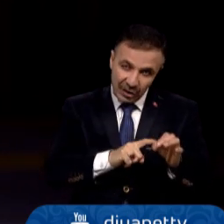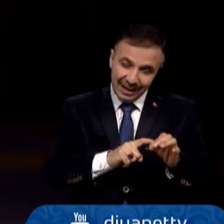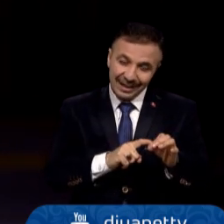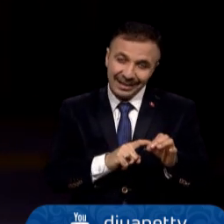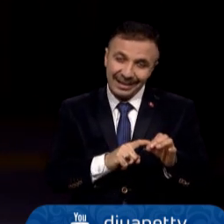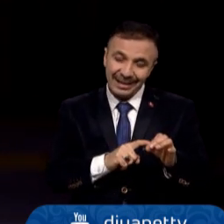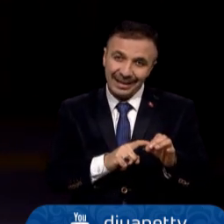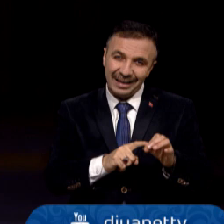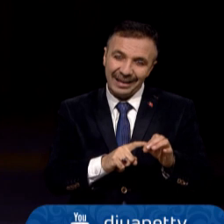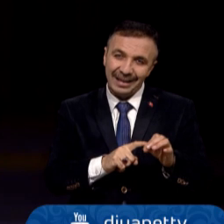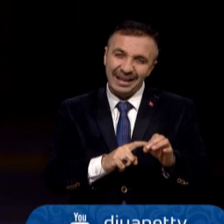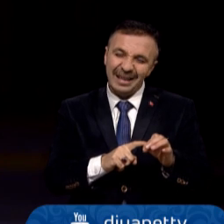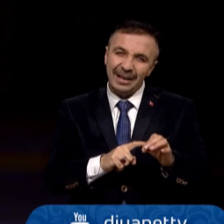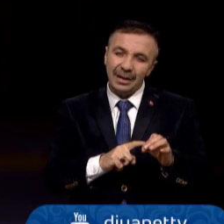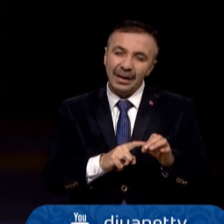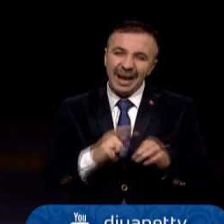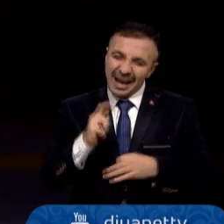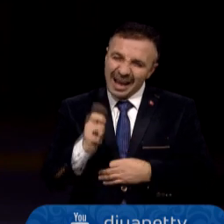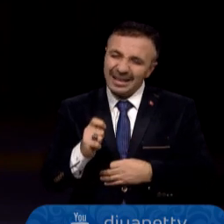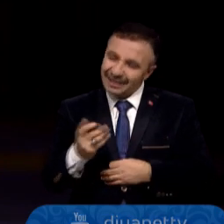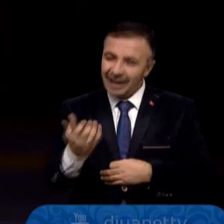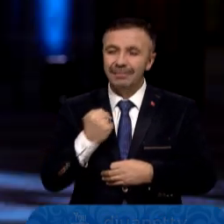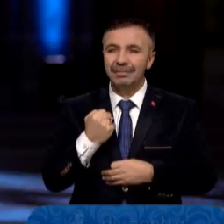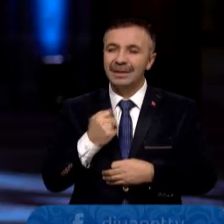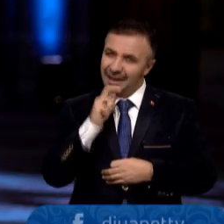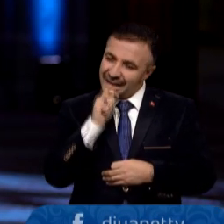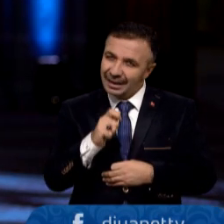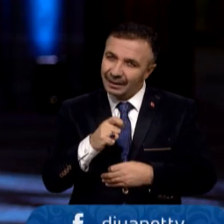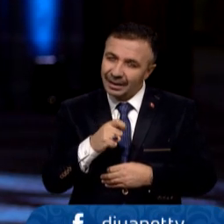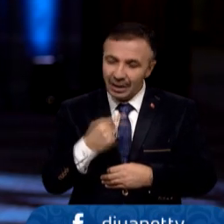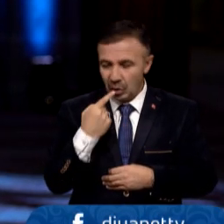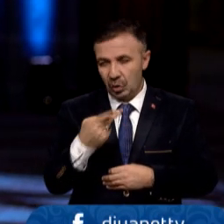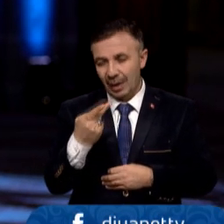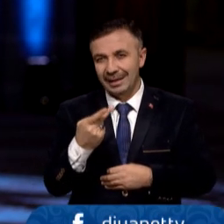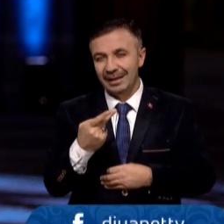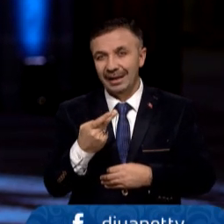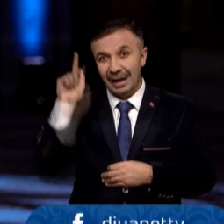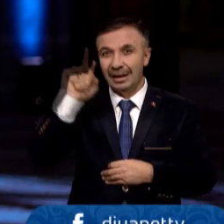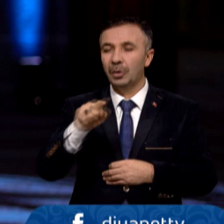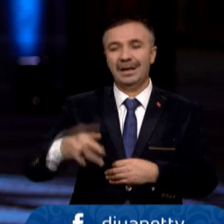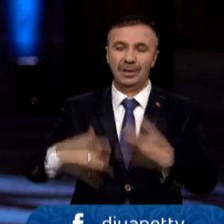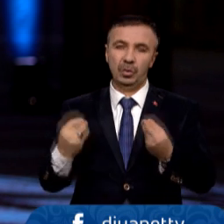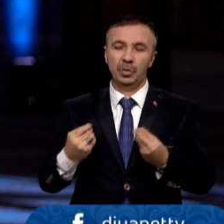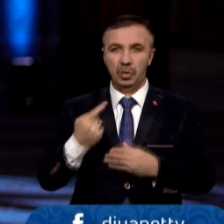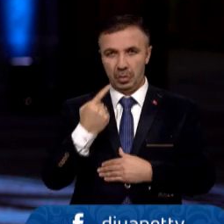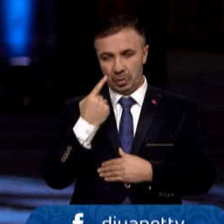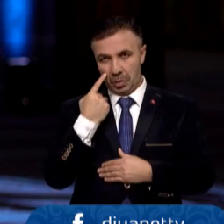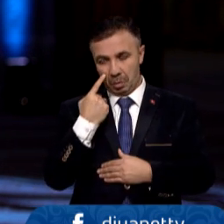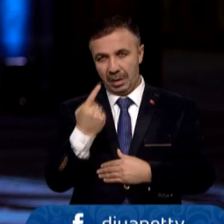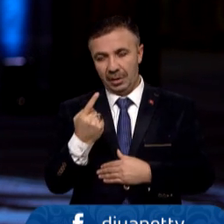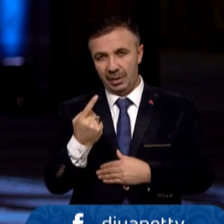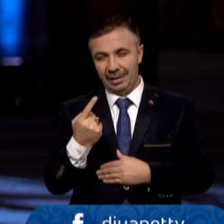Hicret'in esas alınması teklifin ileri sürdüğü Allah ondan razı olsun Bana